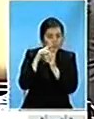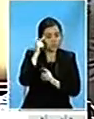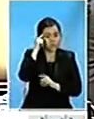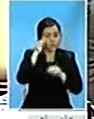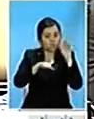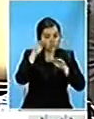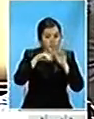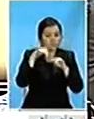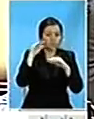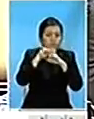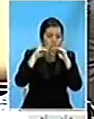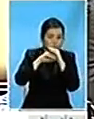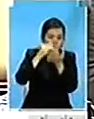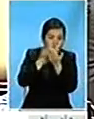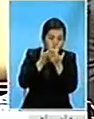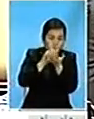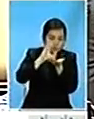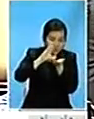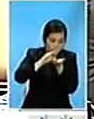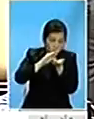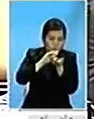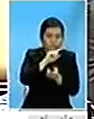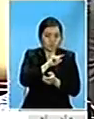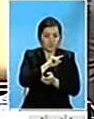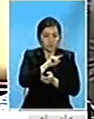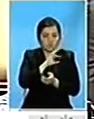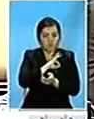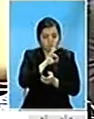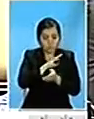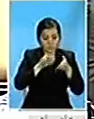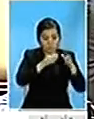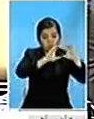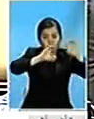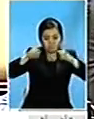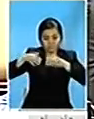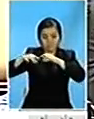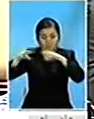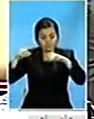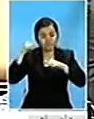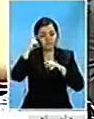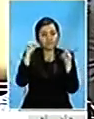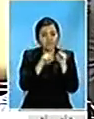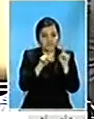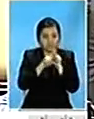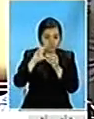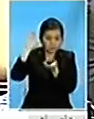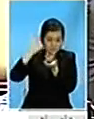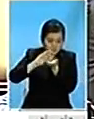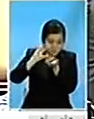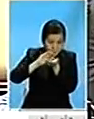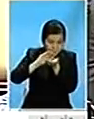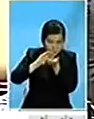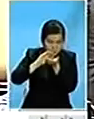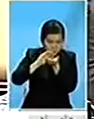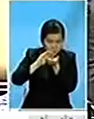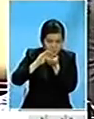งงบประมาณดังกล่าวท่านสมาชิกทั้งฝ่ายค้านและฝ่ายรัฐบาลคงเห็นด้วยนะครับว่าการใช้งบประมาณเพื่อการสมท